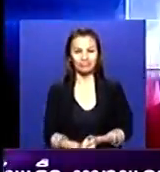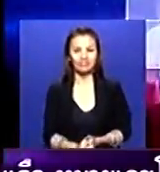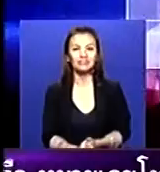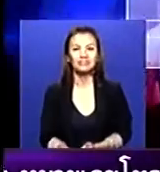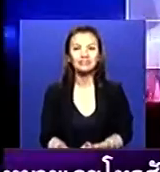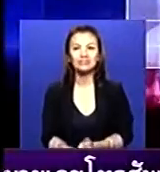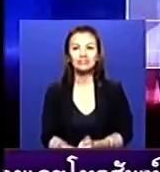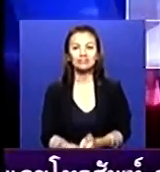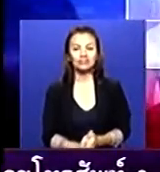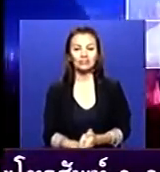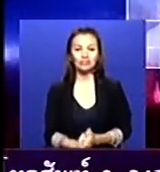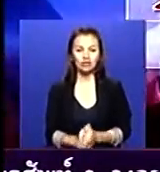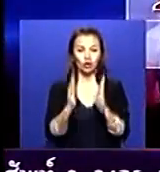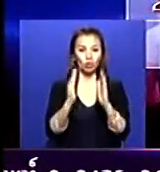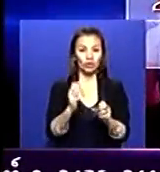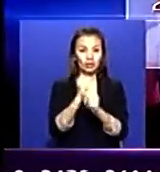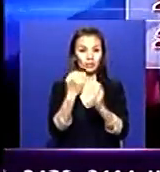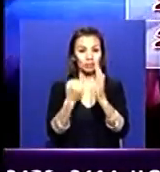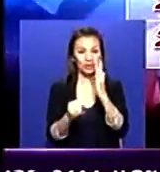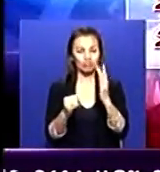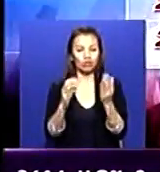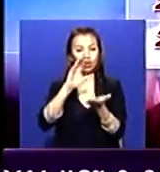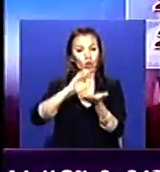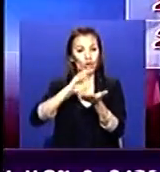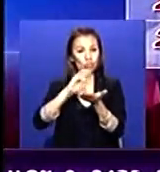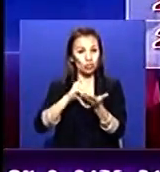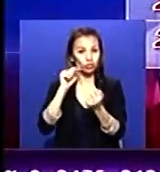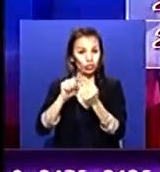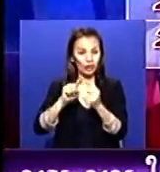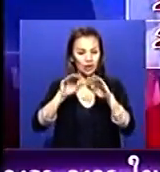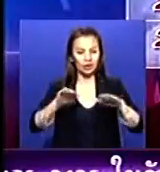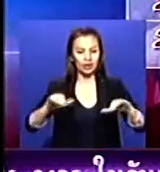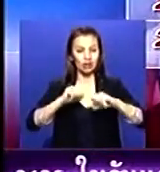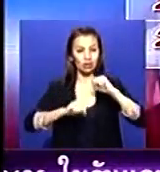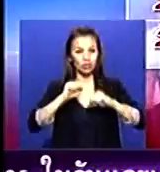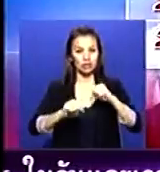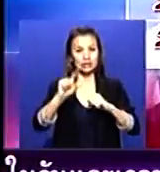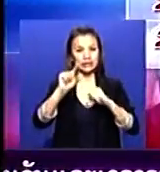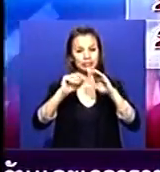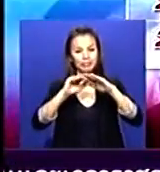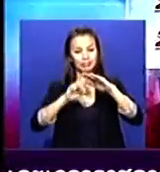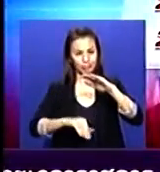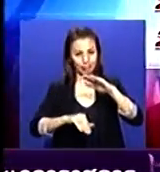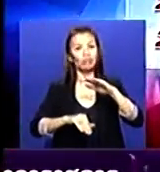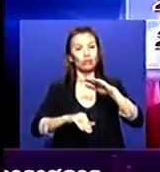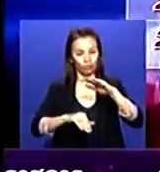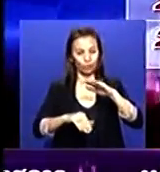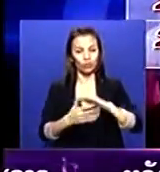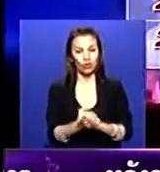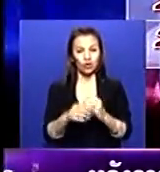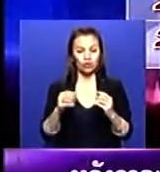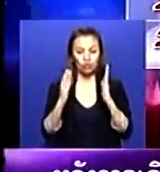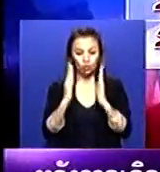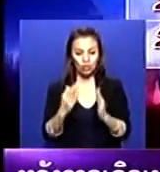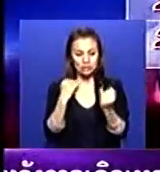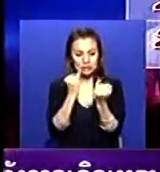จากข้อมูลที่ระบุว่าผู้กระทำผิดเกี่ยวกับยาเสพติดมีแนวโน้มเป็นเยาวชนที่อายุต่ำกว่า20ปีและสถิติผู้เข้ารับการบำบัด